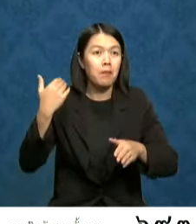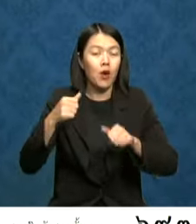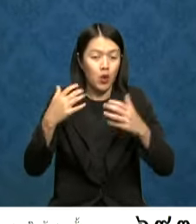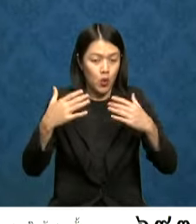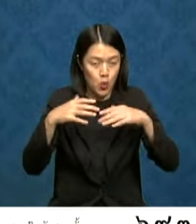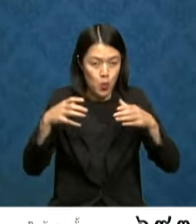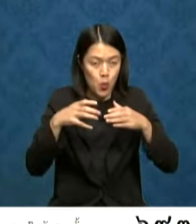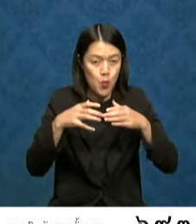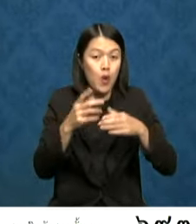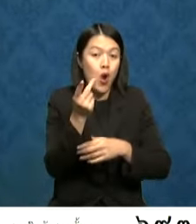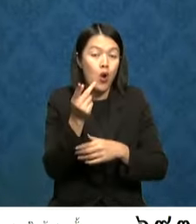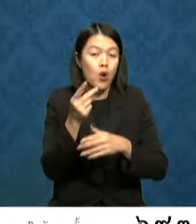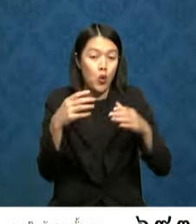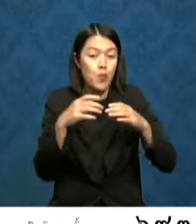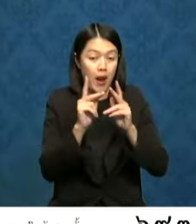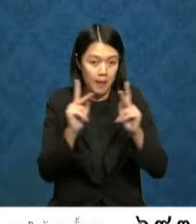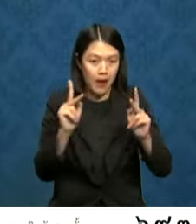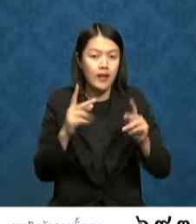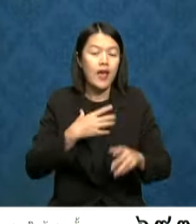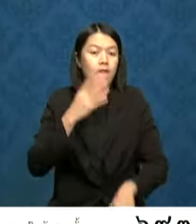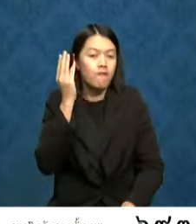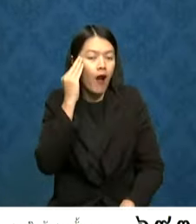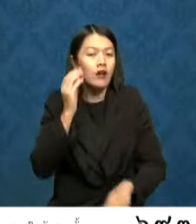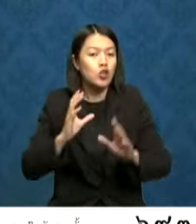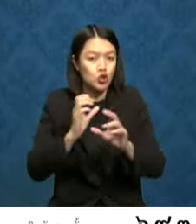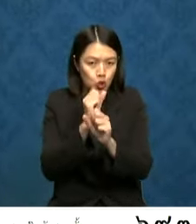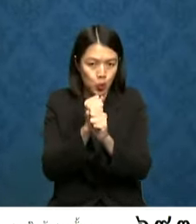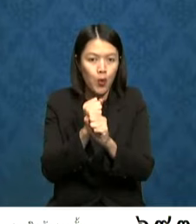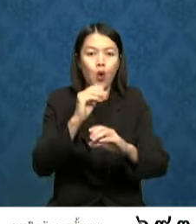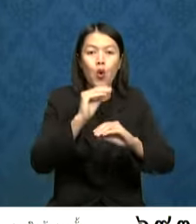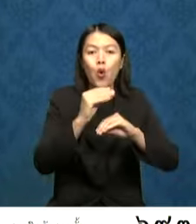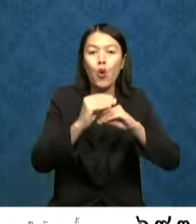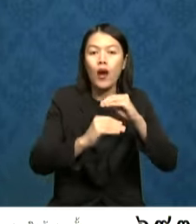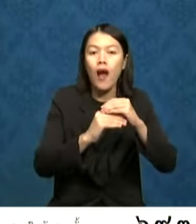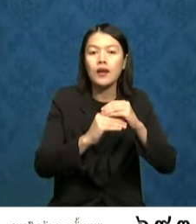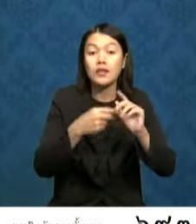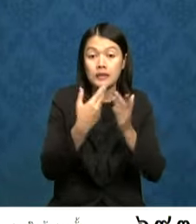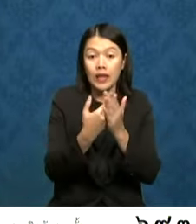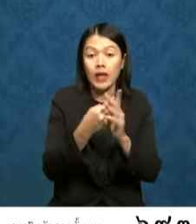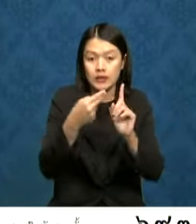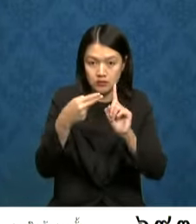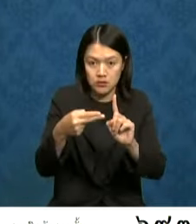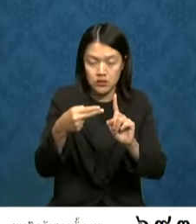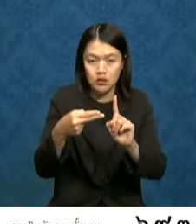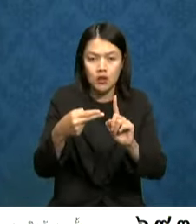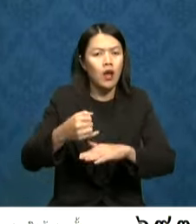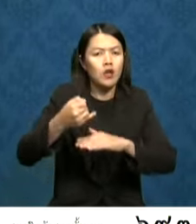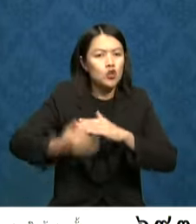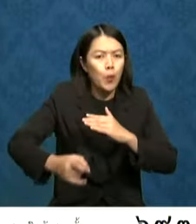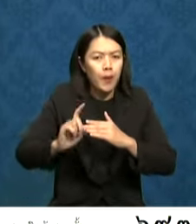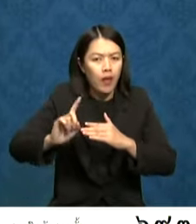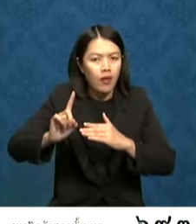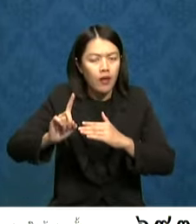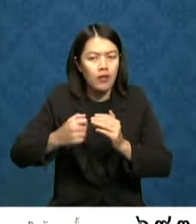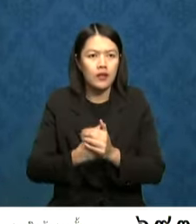ในคณะกรรมการนโยบายนะคะแต่ว่าวันนี้อยากฟังชัดๆค่ะว่าตกลงแล้วโครงการ Digital walletเนี่ยมันจะไปจบไปจบที่ตรง